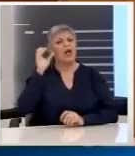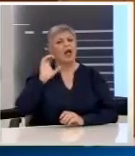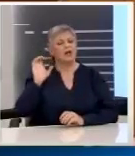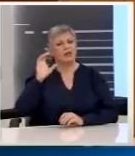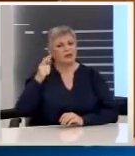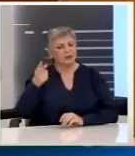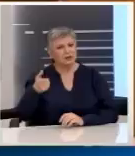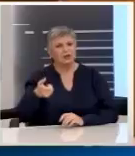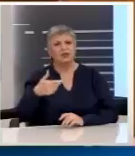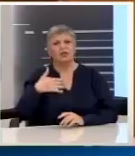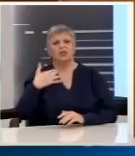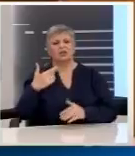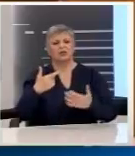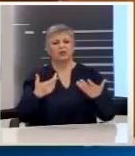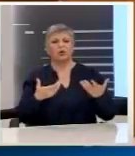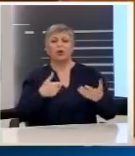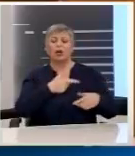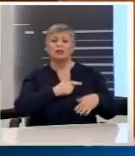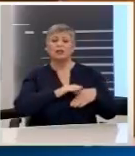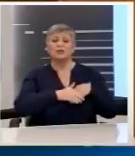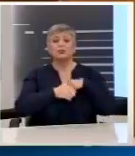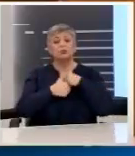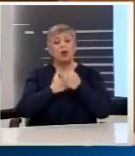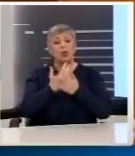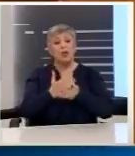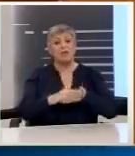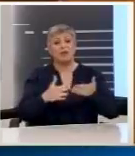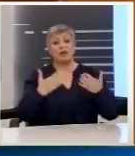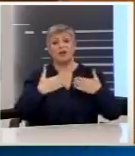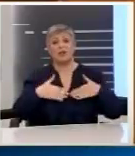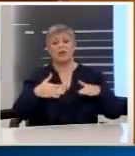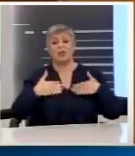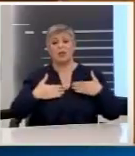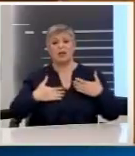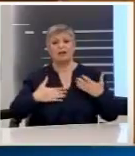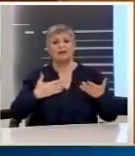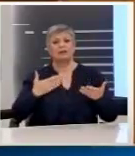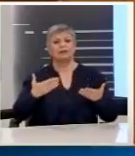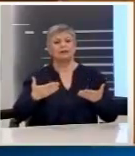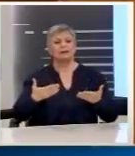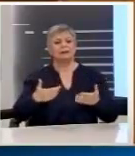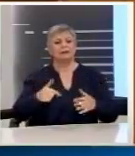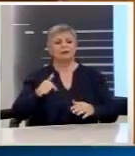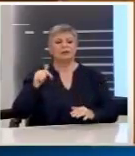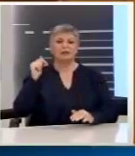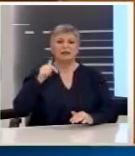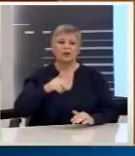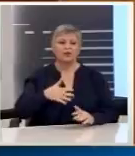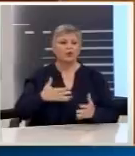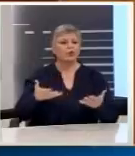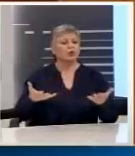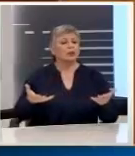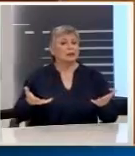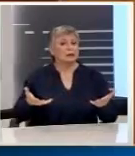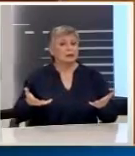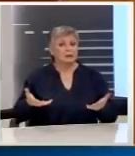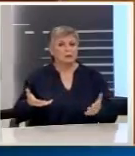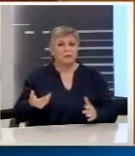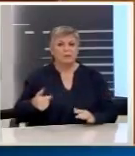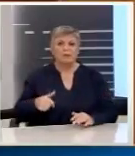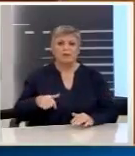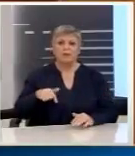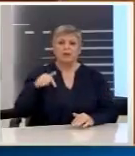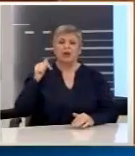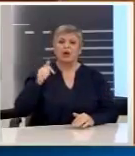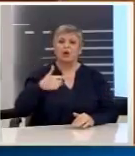που βεβαίως επικεντρώθηκε στο αφήγημα της παρένθεσης, στο αφήγημα της αδυναμίας